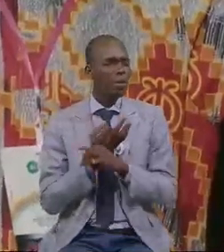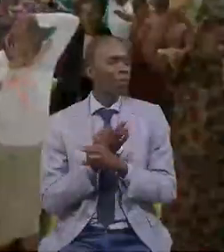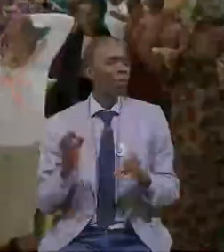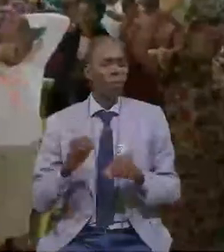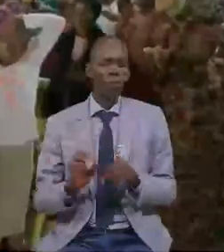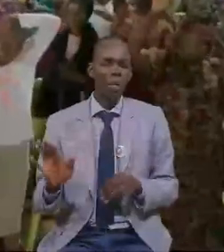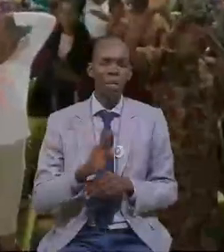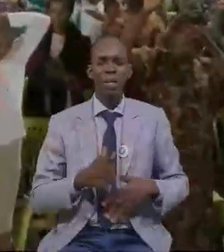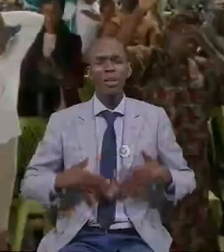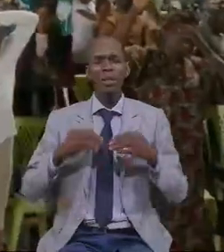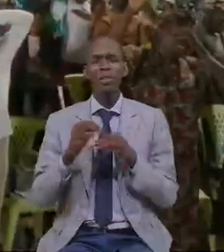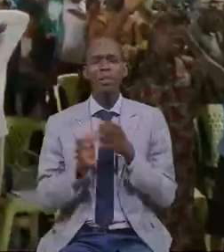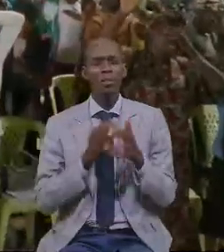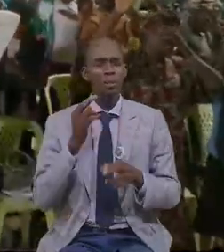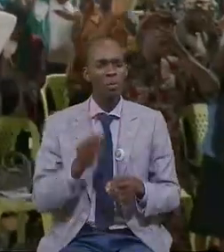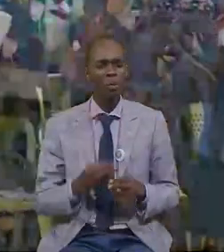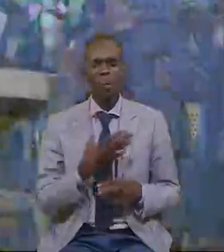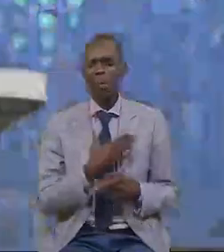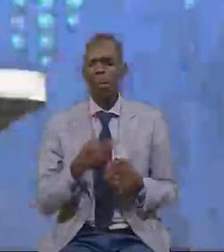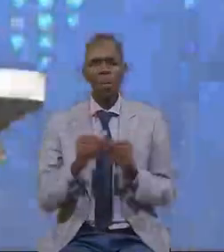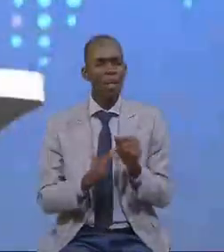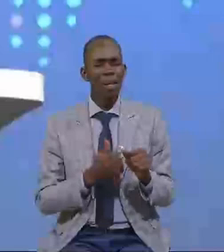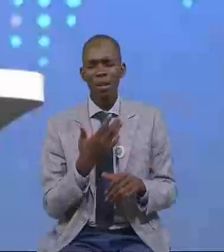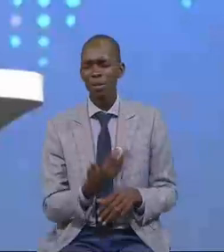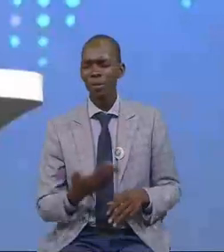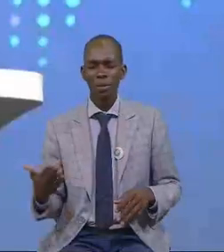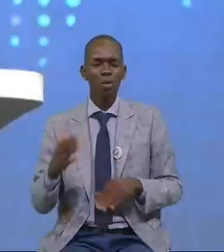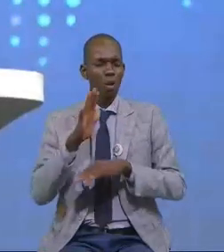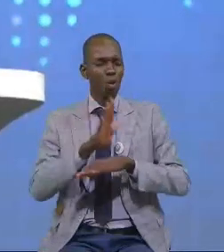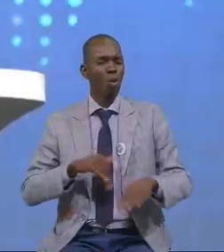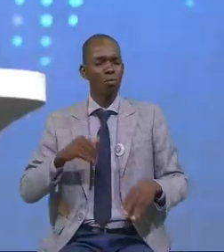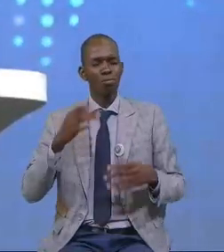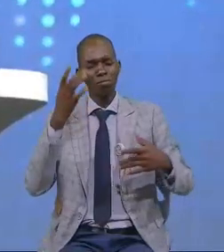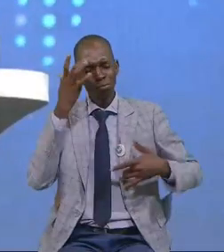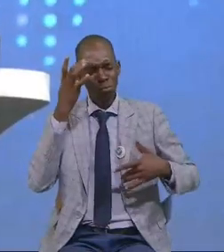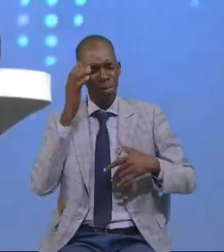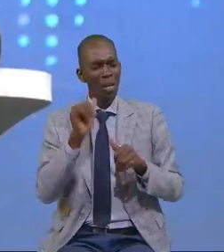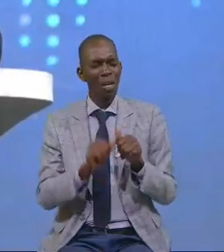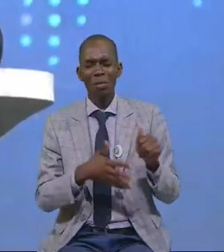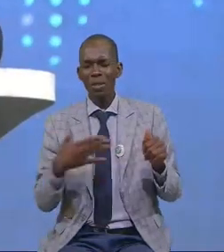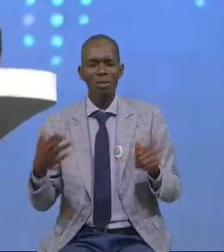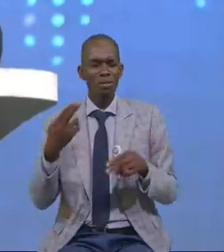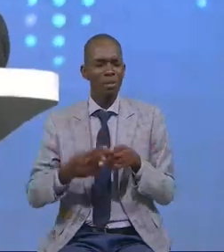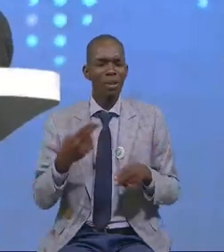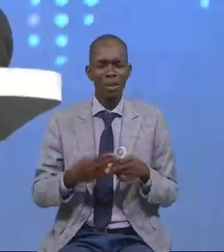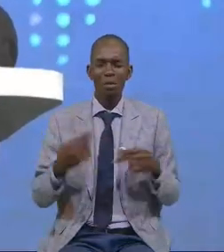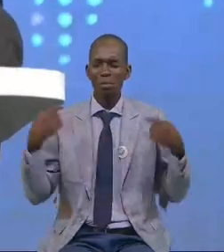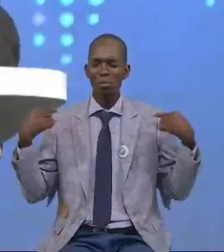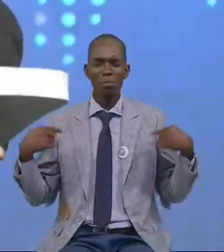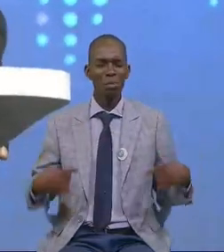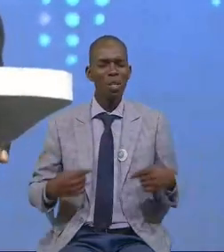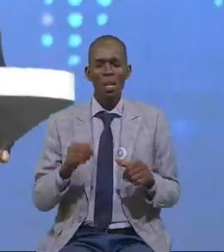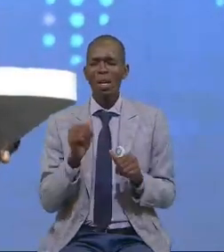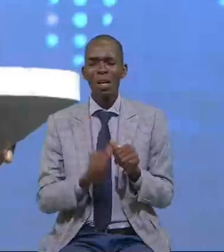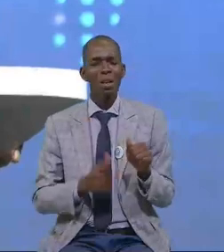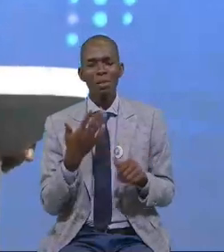leur vie. Et que tout ce qu'on appelle maladie, ce qu'on appelle affection, tout ce qu'on